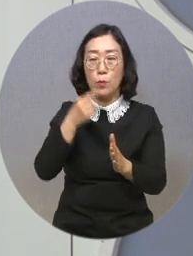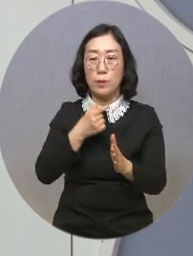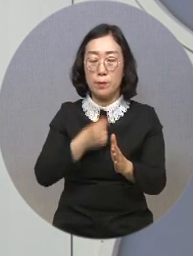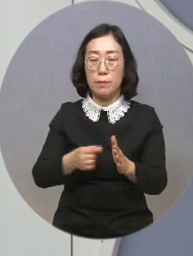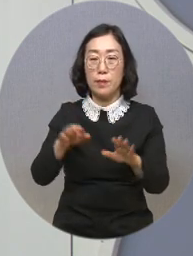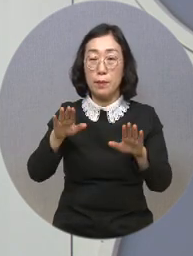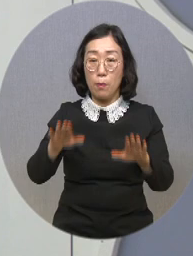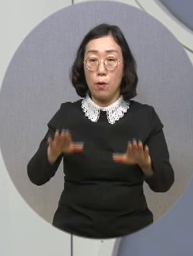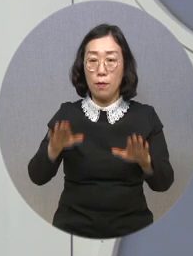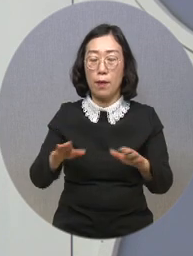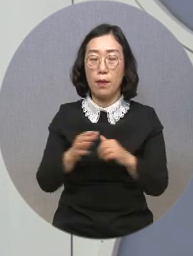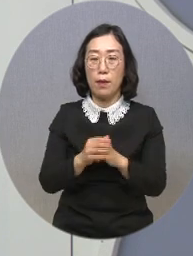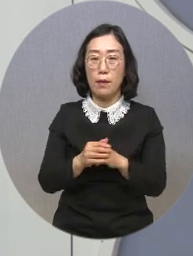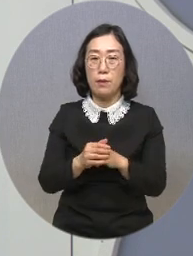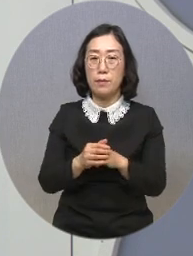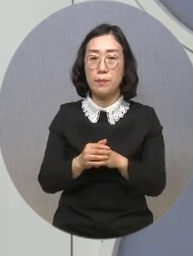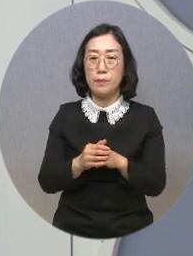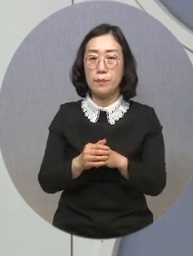이번에 이제